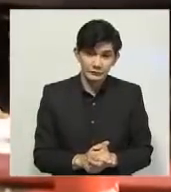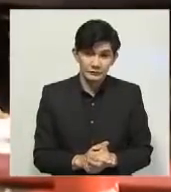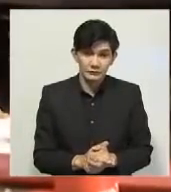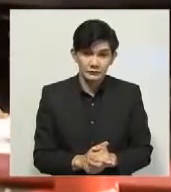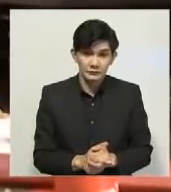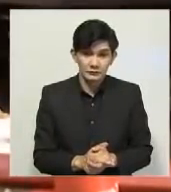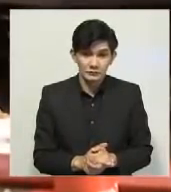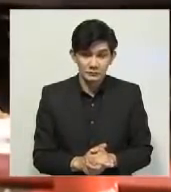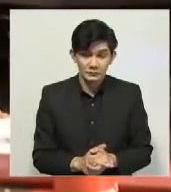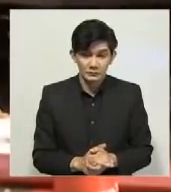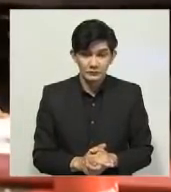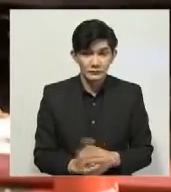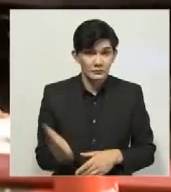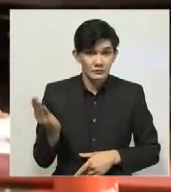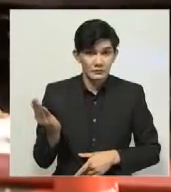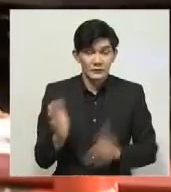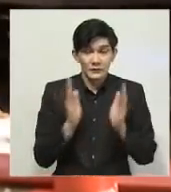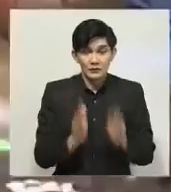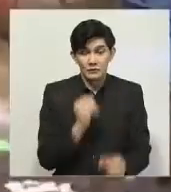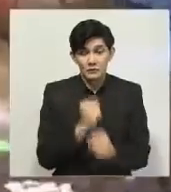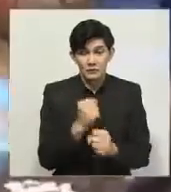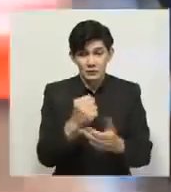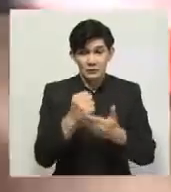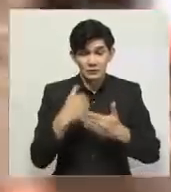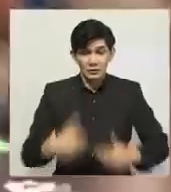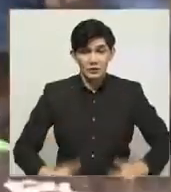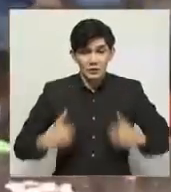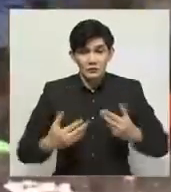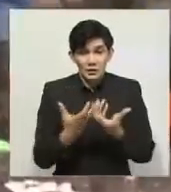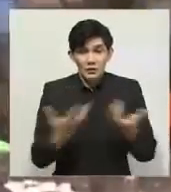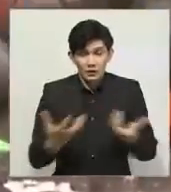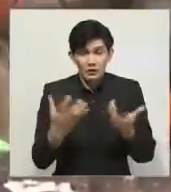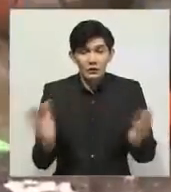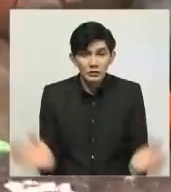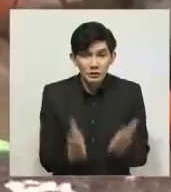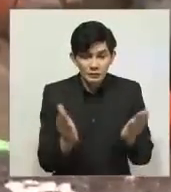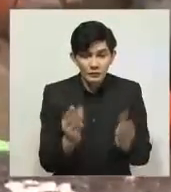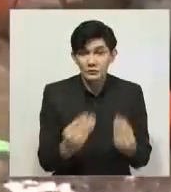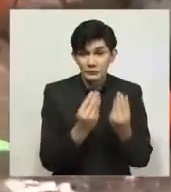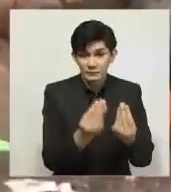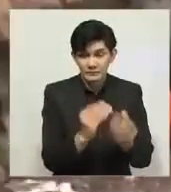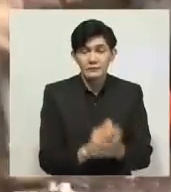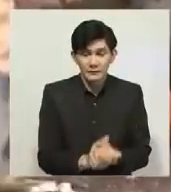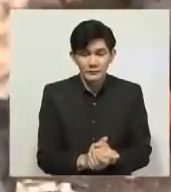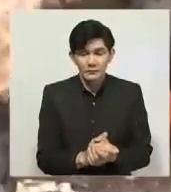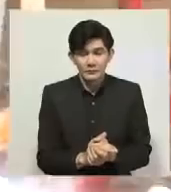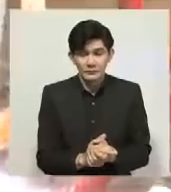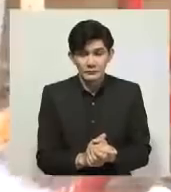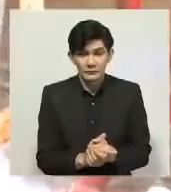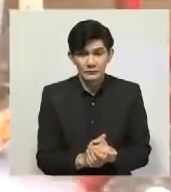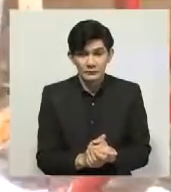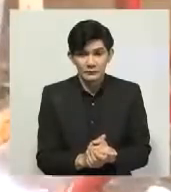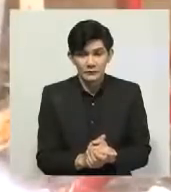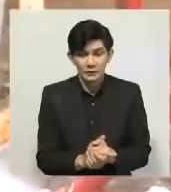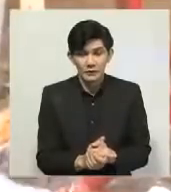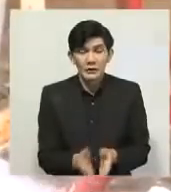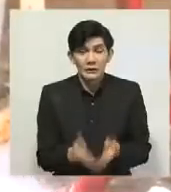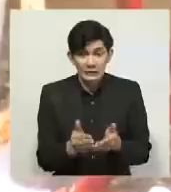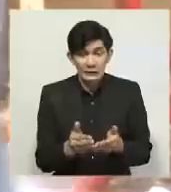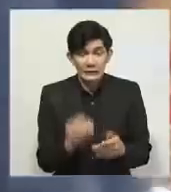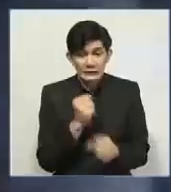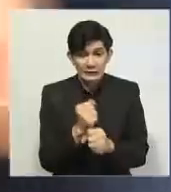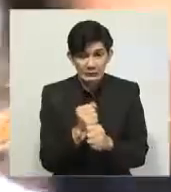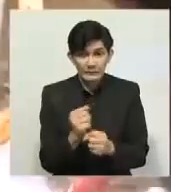ส่วนด้านหลังของผมก็คือเจ้าหน้าที่ชุดกู้ภัยนะครับก็นำอุปกรณ์มาเสริมให้กับหน่วยบัญชาการสงครามพิเศษทางเรือหรือว่าซิล